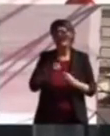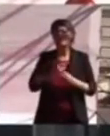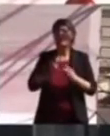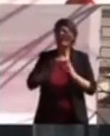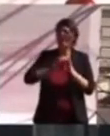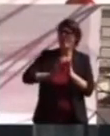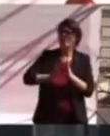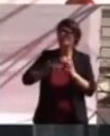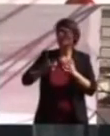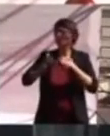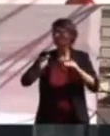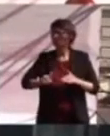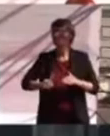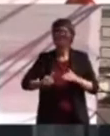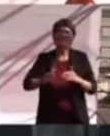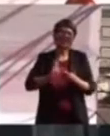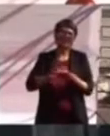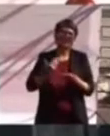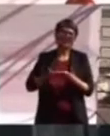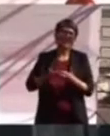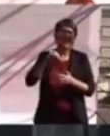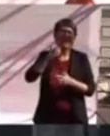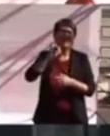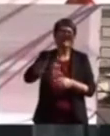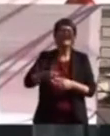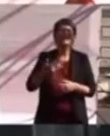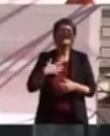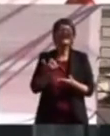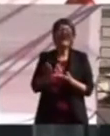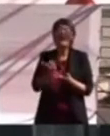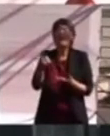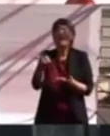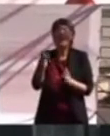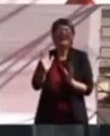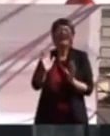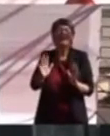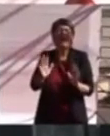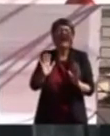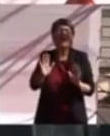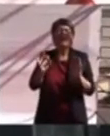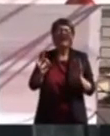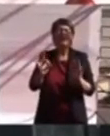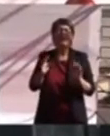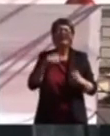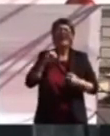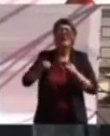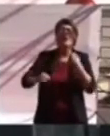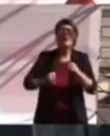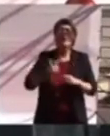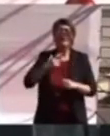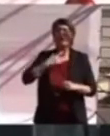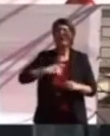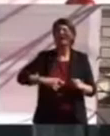decisivo sono e restano i comportamenti delle persone io anche qui rispondo in un istante